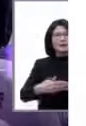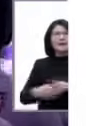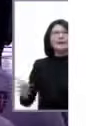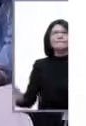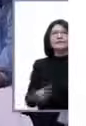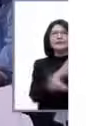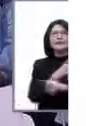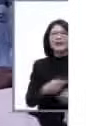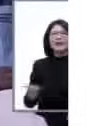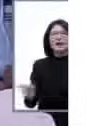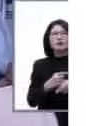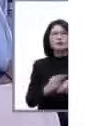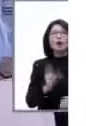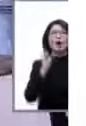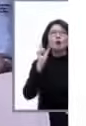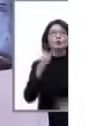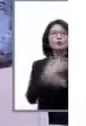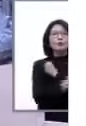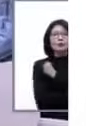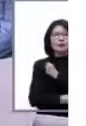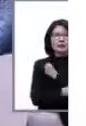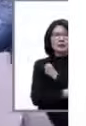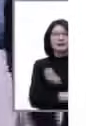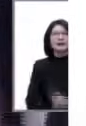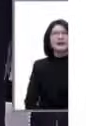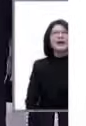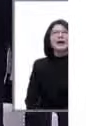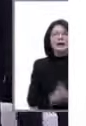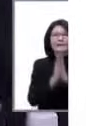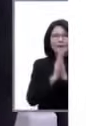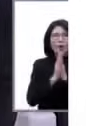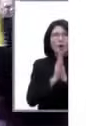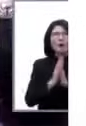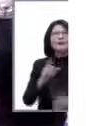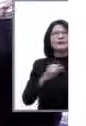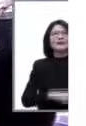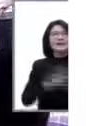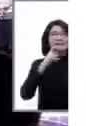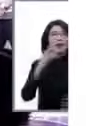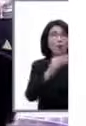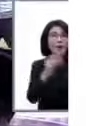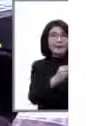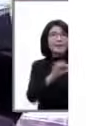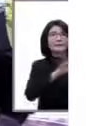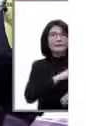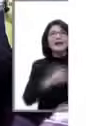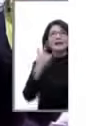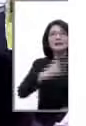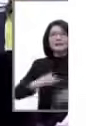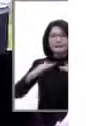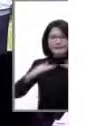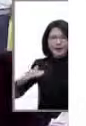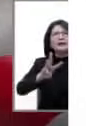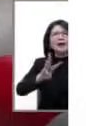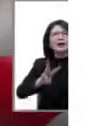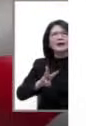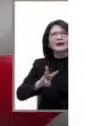ditanya ke caimin eah caimin Saya kira itu bagian defending kemudian menarik pada polisi yang abstrak kan gitu soal etika kan gitu dan seterusnya